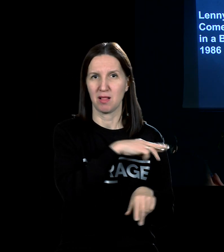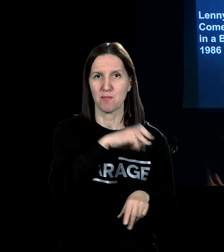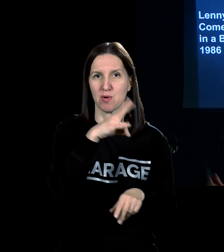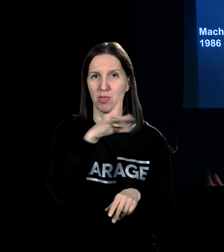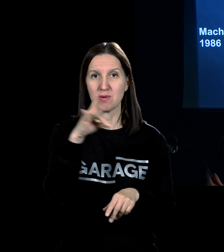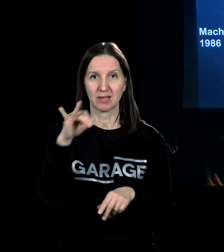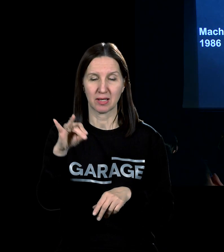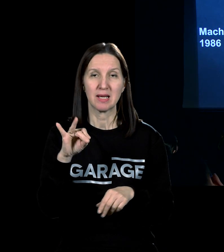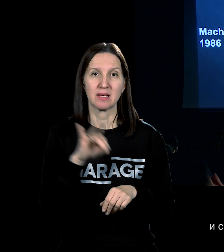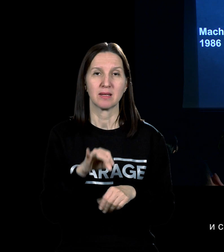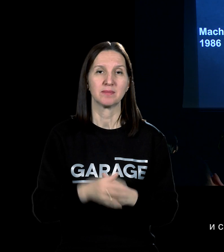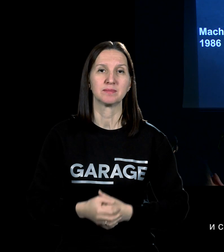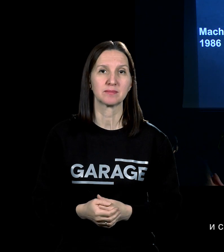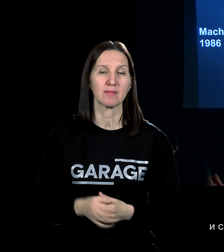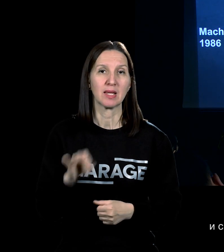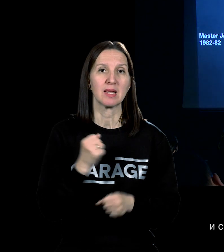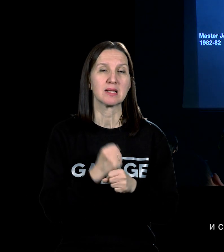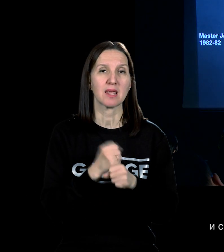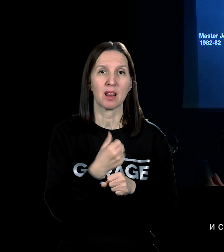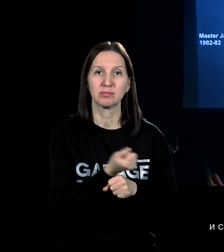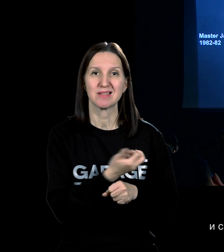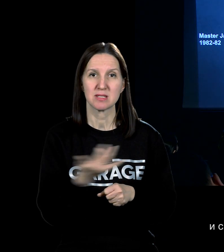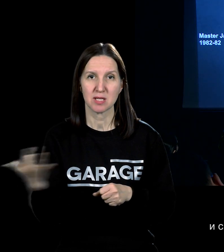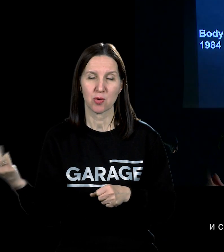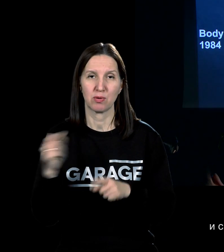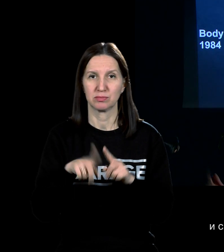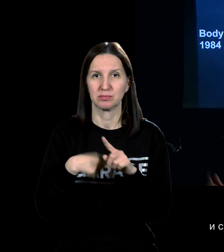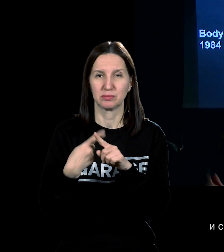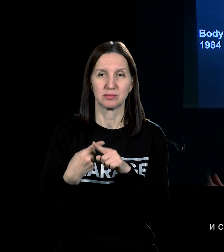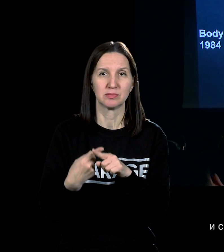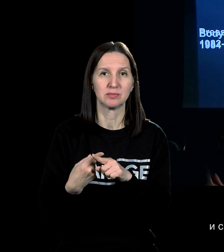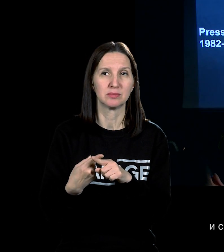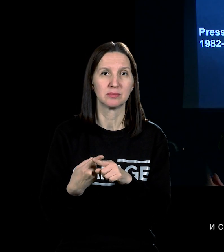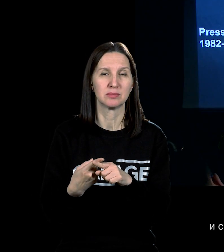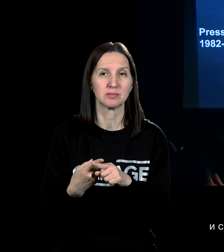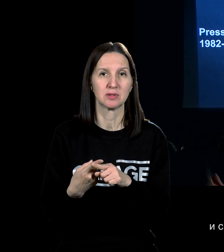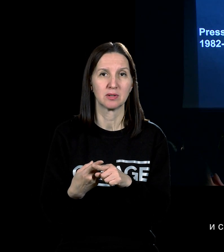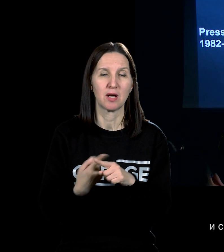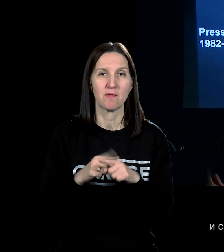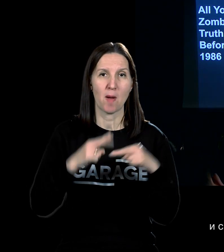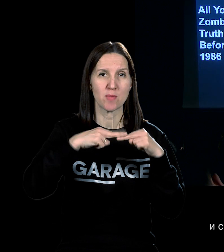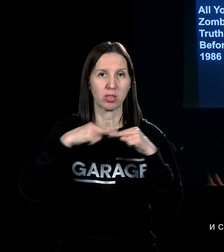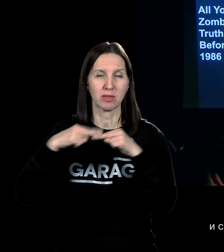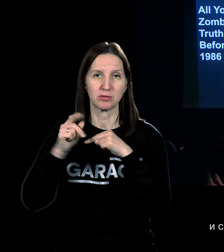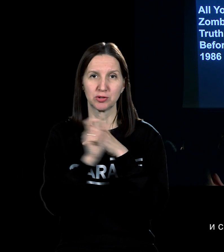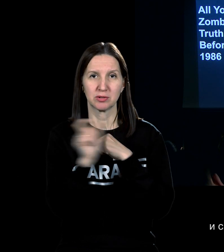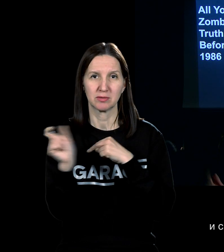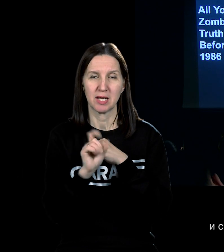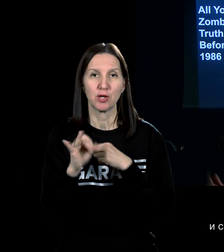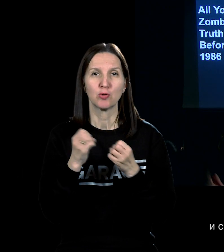Вот. Он делает серию, потом он делает серию вот с этими монтажами, еще